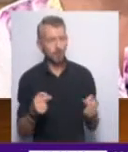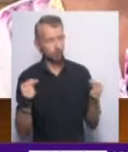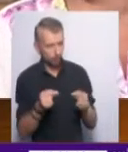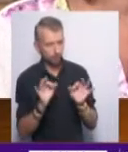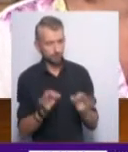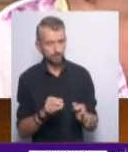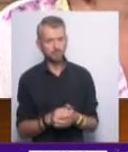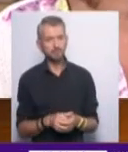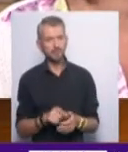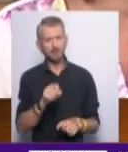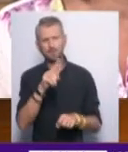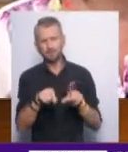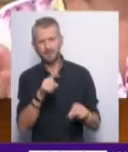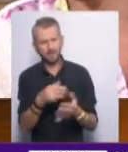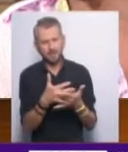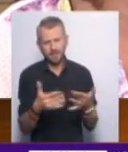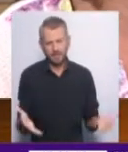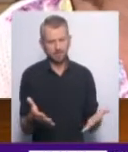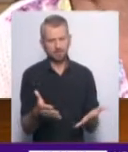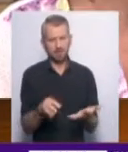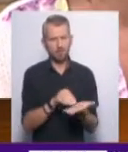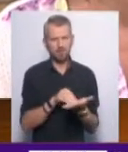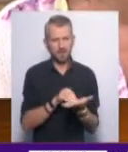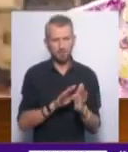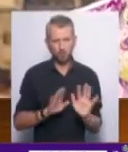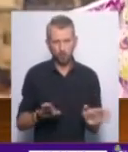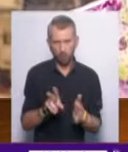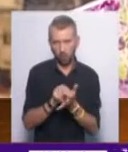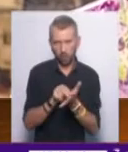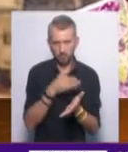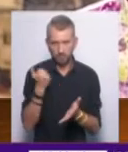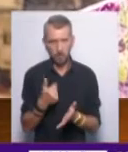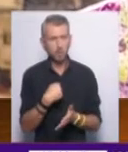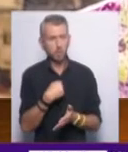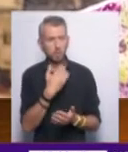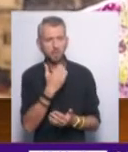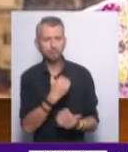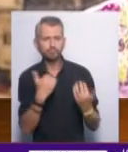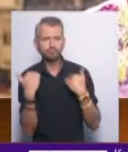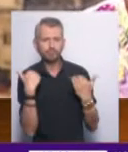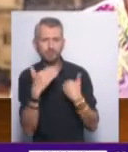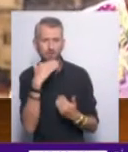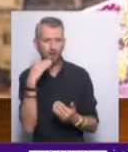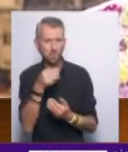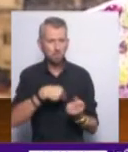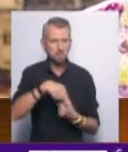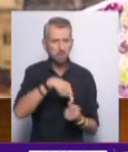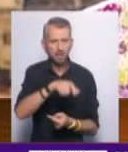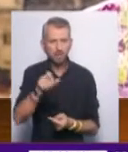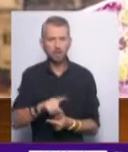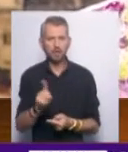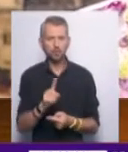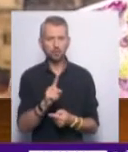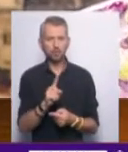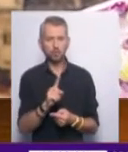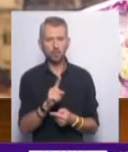Ну, задають різне питання, не повторюючись. До мене звертаються багато підприємців, що зносять